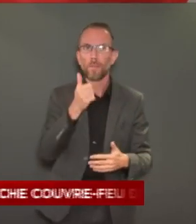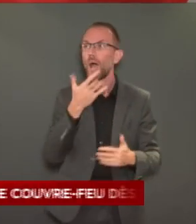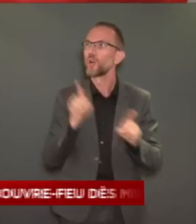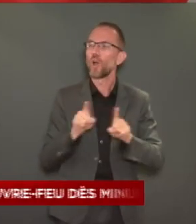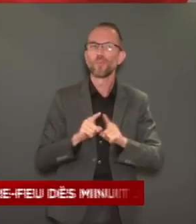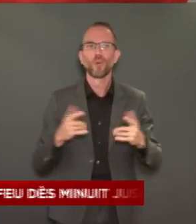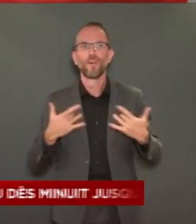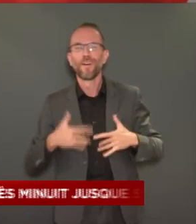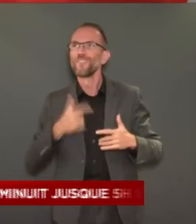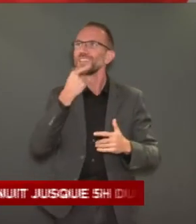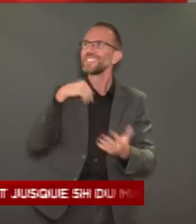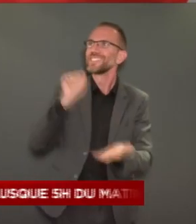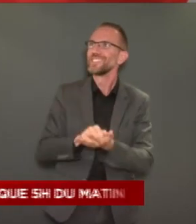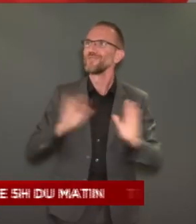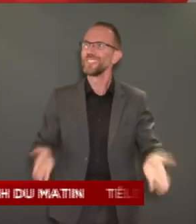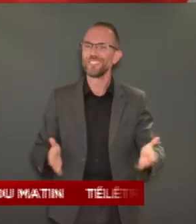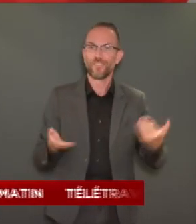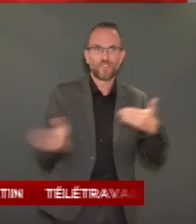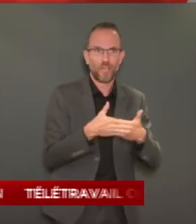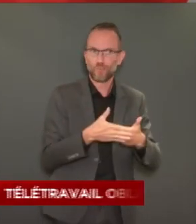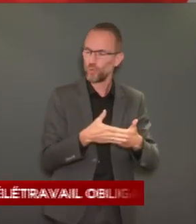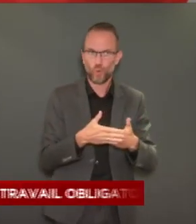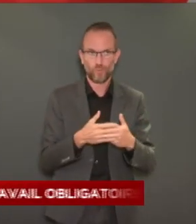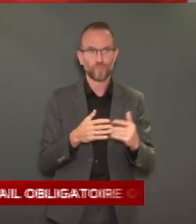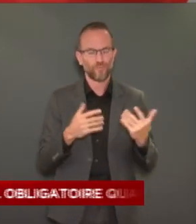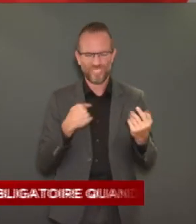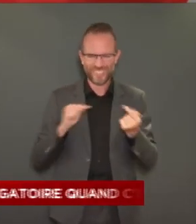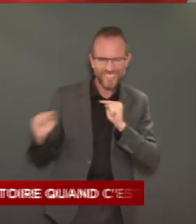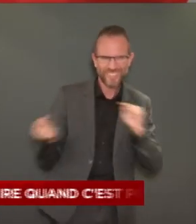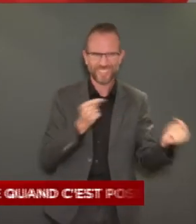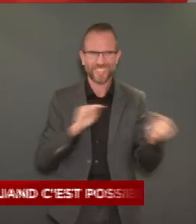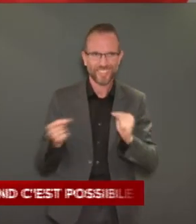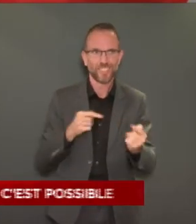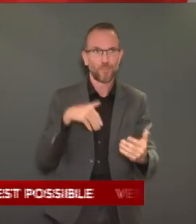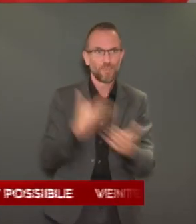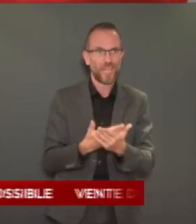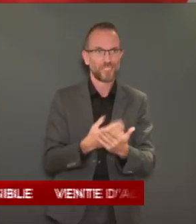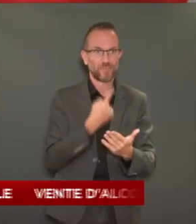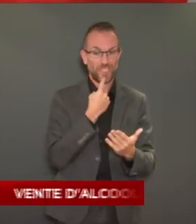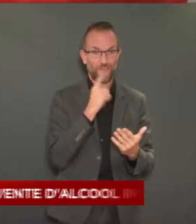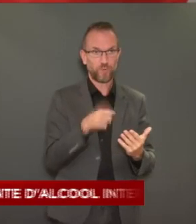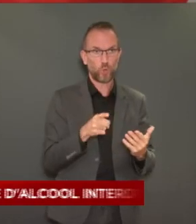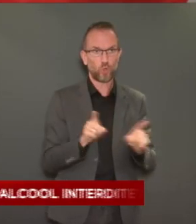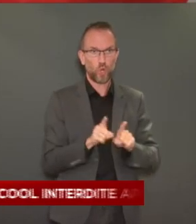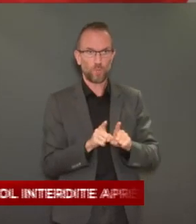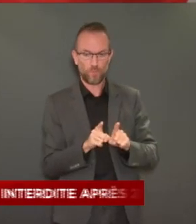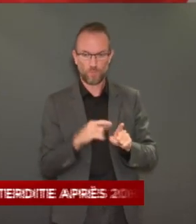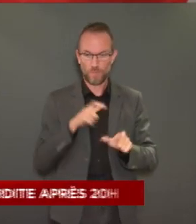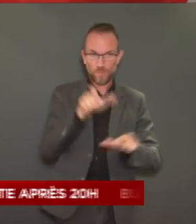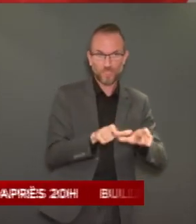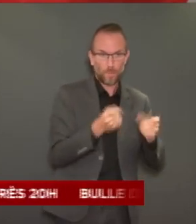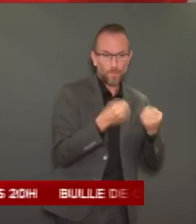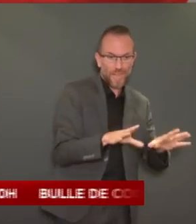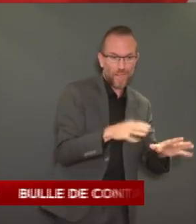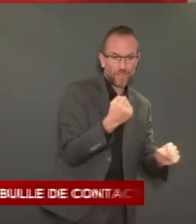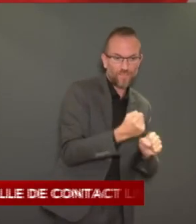correcte. Ça veut d'abord dire qu'on va compenser ceux qui sont touchés. Et